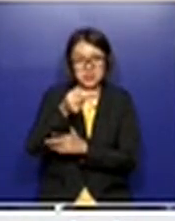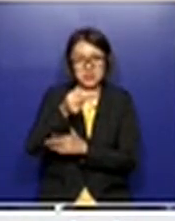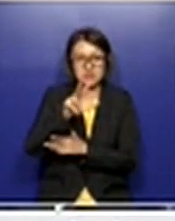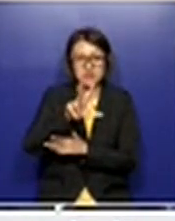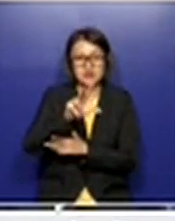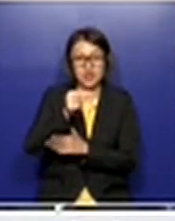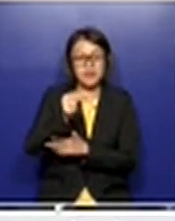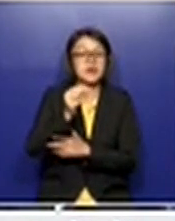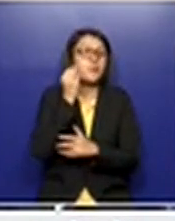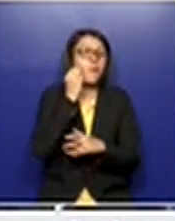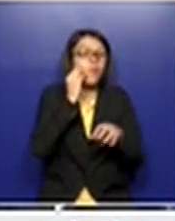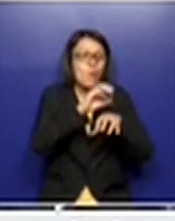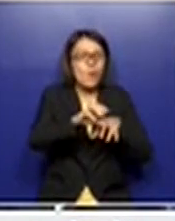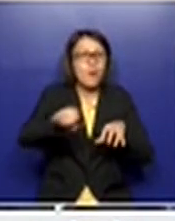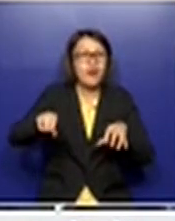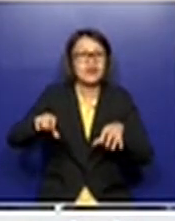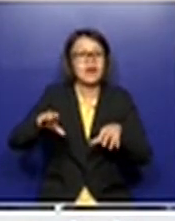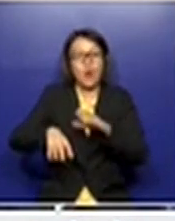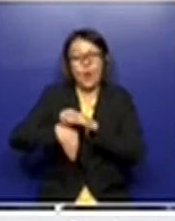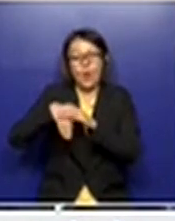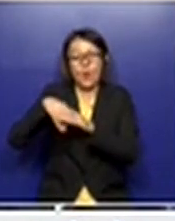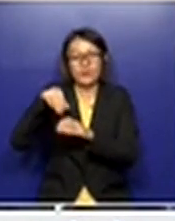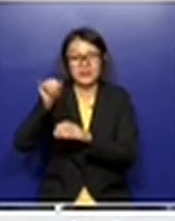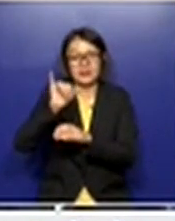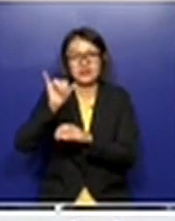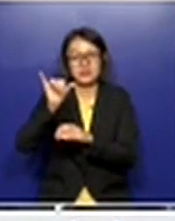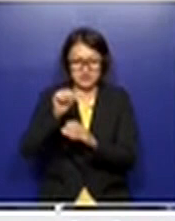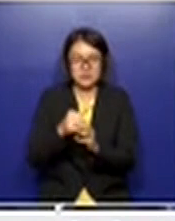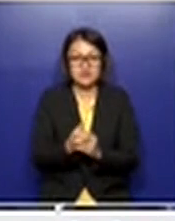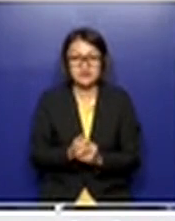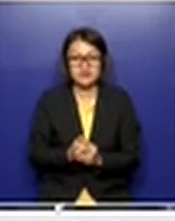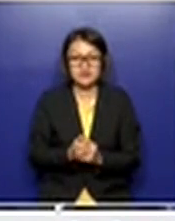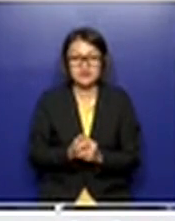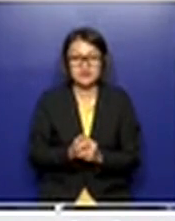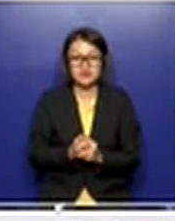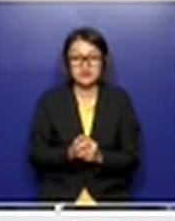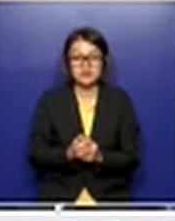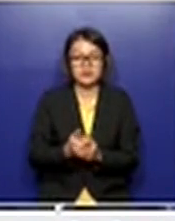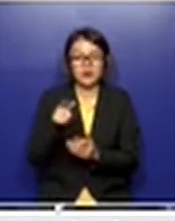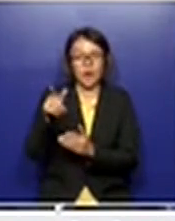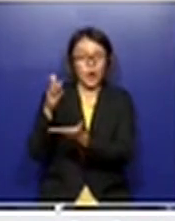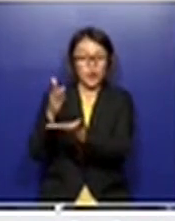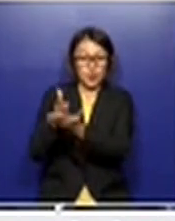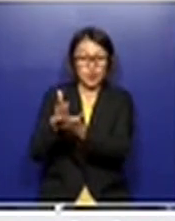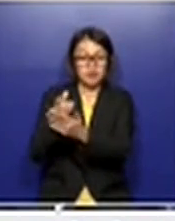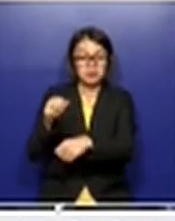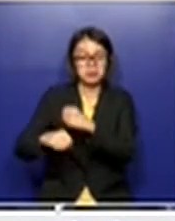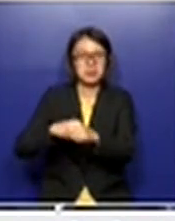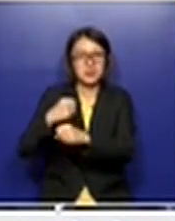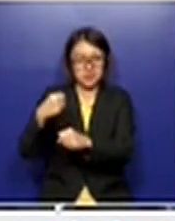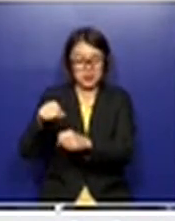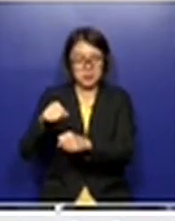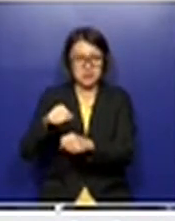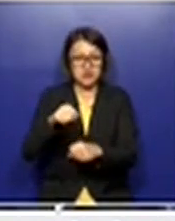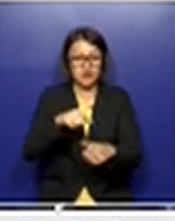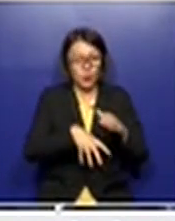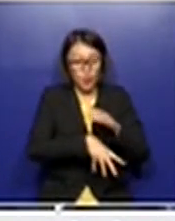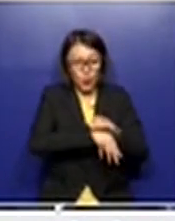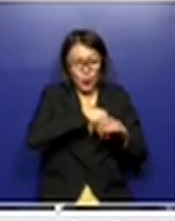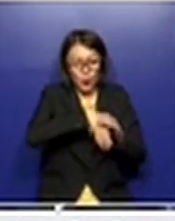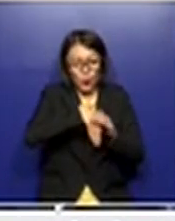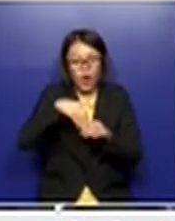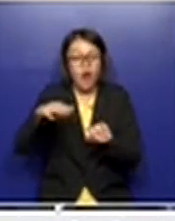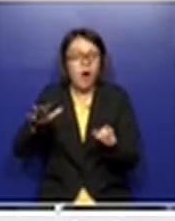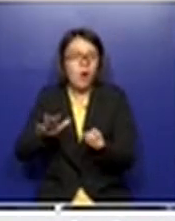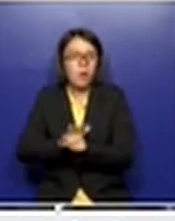30,000 หมู่บ้านนะครับ 30,000 บ่อถ้าเราหยุดท่าน10ปีเนี่ยเราจะมีบ่อบาดาลครบถ้วน